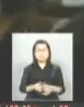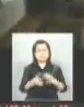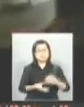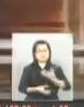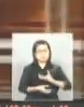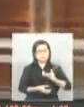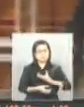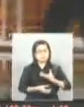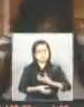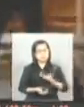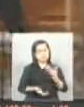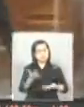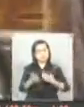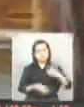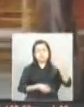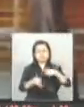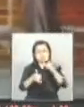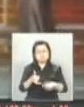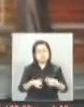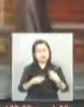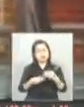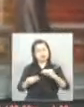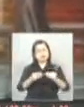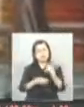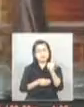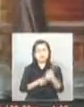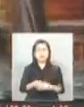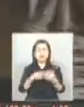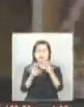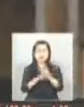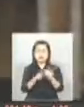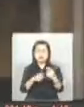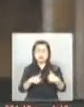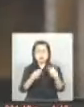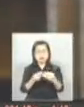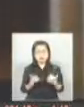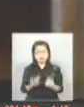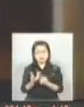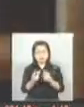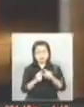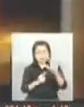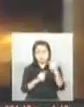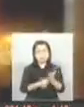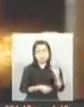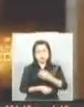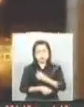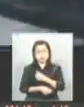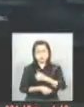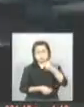และการให้อภัยของผู้กำกับหญิงซุซานเปียซึ่งเป็นการเพิ่มสถิติครั้งที่3ที่หนังจากประเทศเดนมาร์กคว้าได้ในสาข